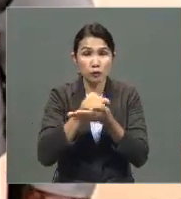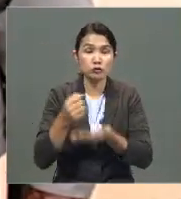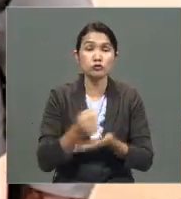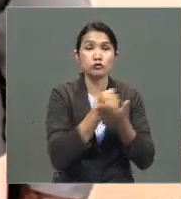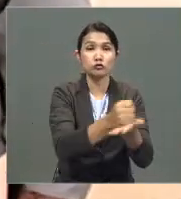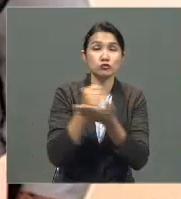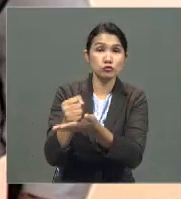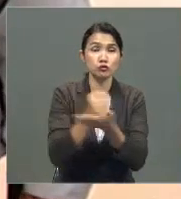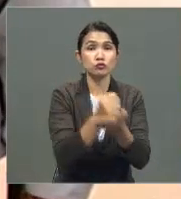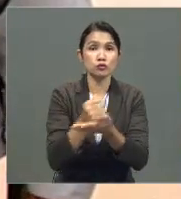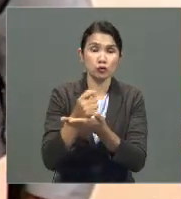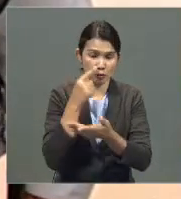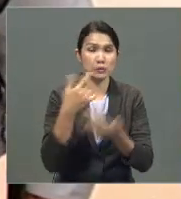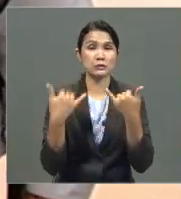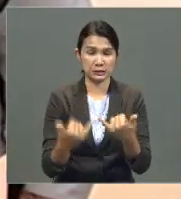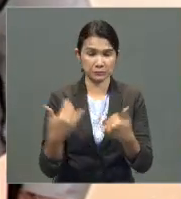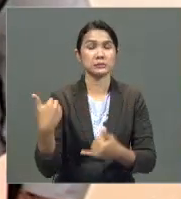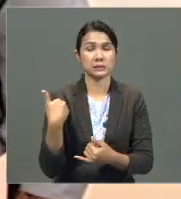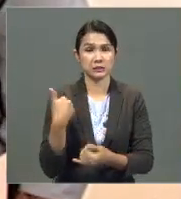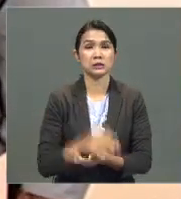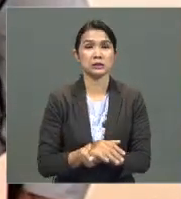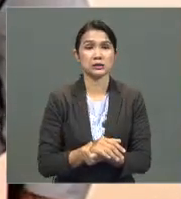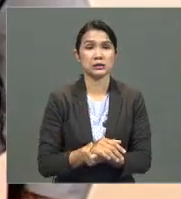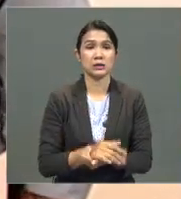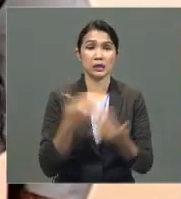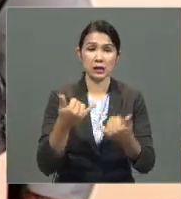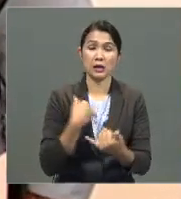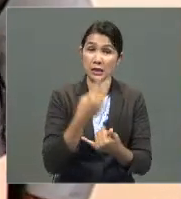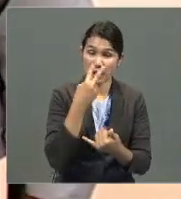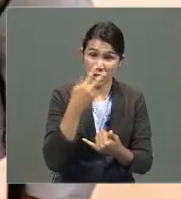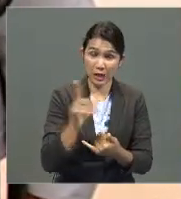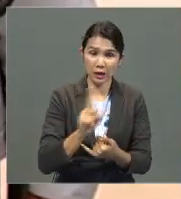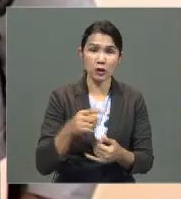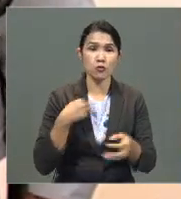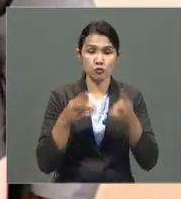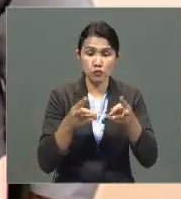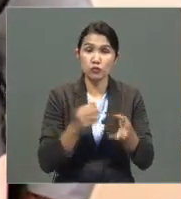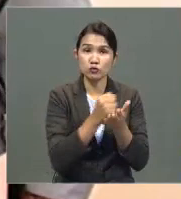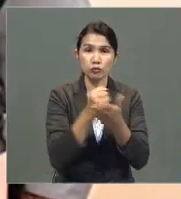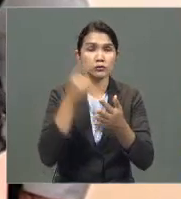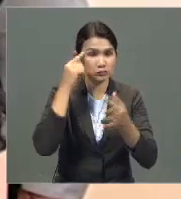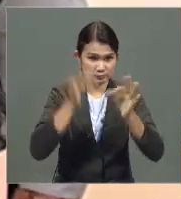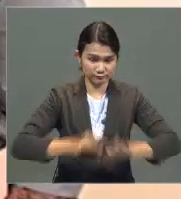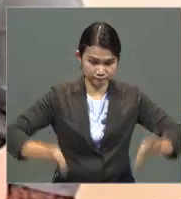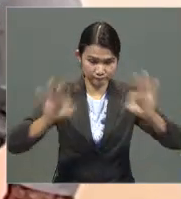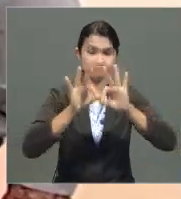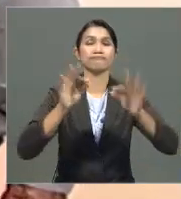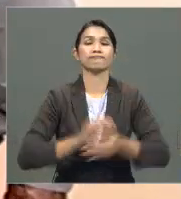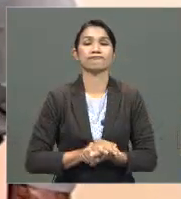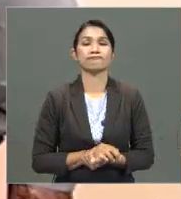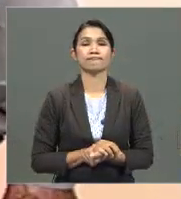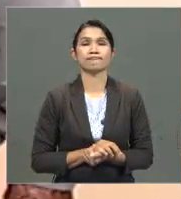ช่วยเหลือพี่น้องที่รับผลกระทบจากอุทกภัยในครั้งนี้แล้วครับในฉันซึ่งเห็นได้ว่าการช่วยเหลือทางนี้เป็นสิทธิพันธุ์ครับ